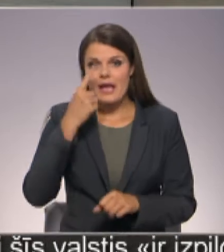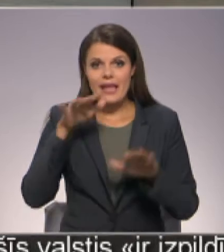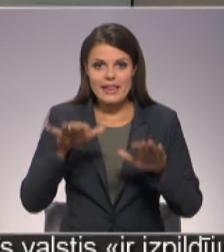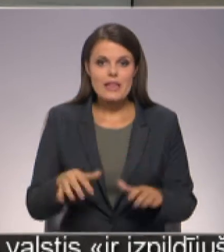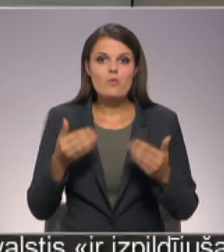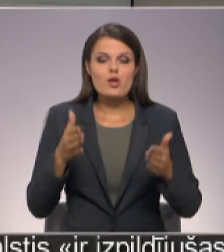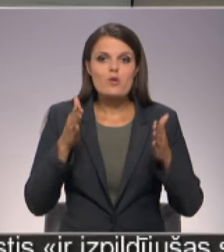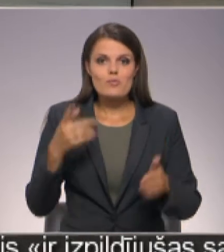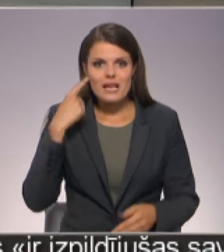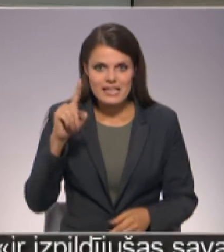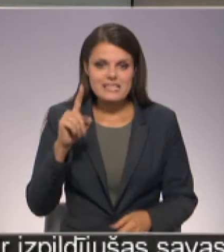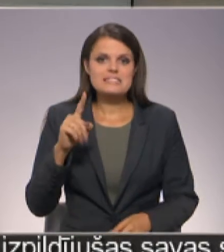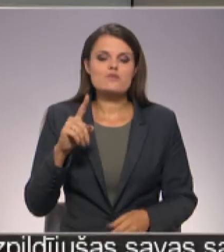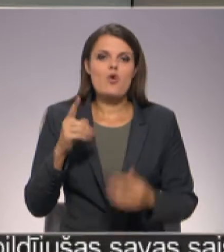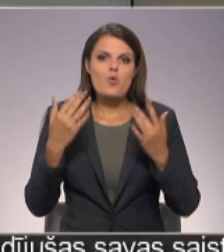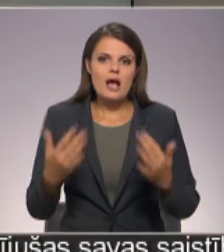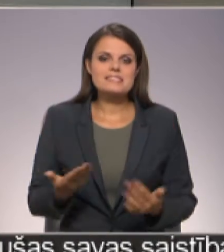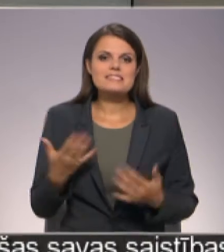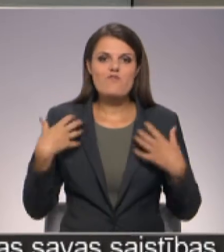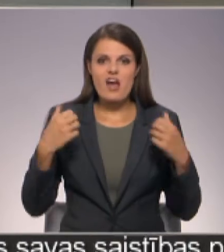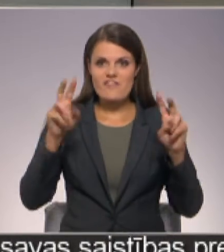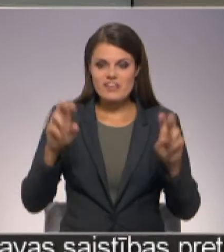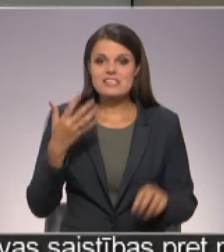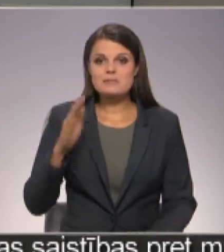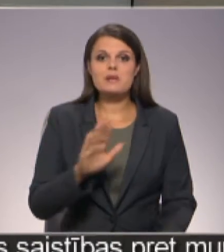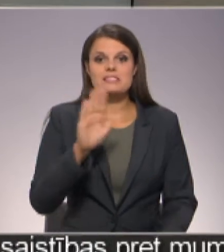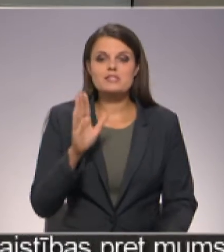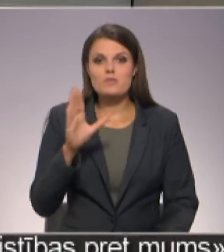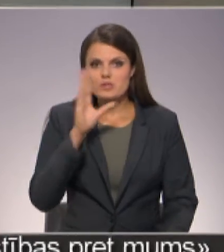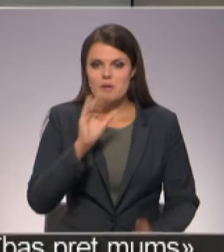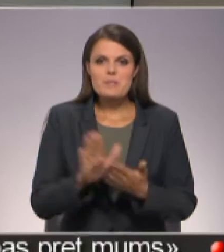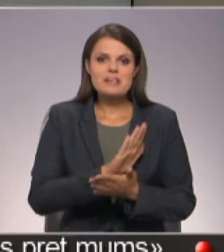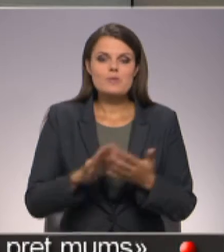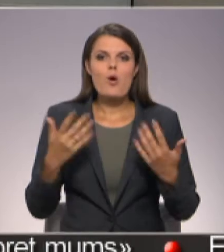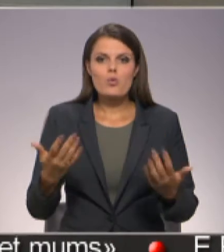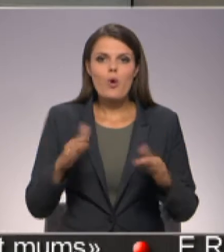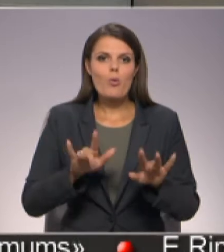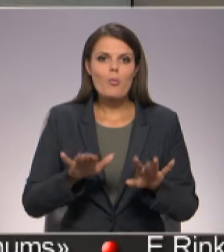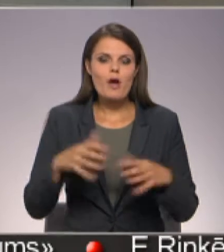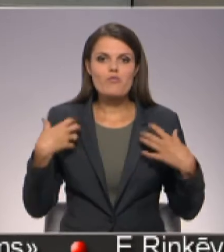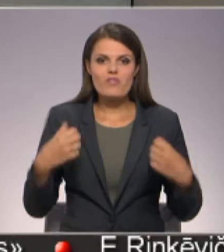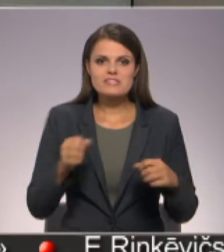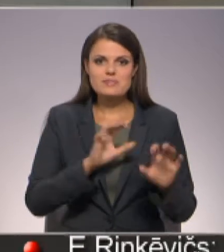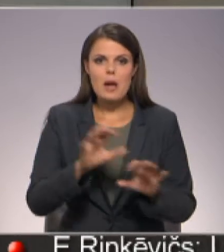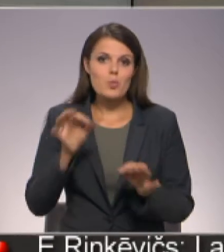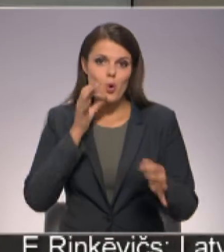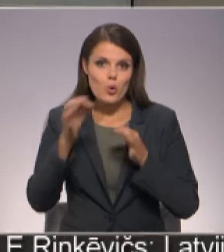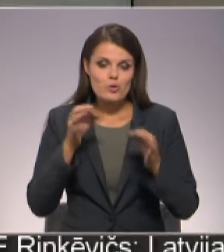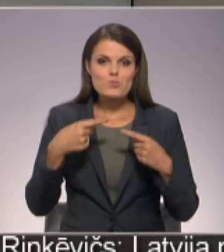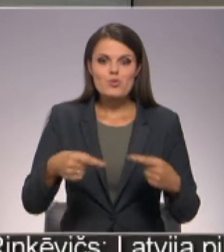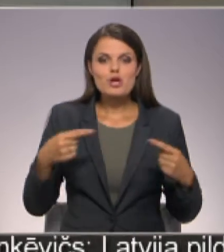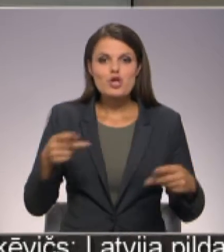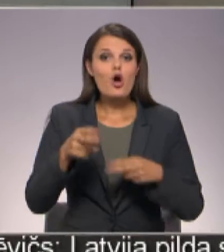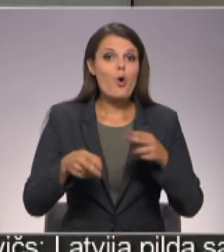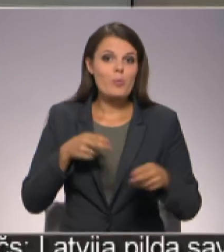iniciatoru akcijai Dzīvo vesels. Tās laikā 5 dienas būs pieejamas bezmaksas roku un pēdu veselības aprūpes konsultācijas un